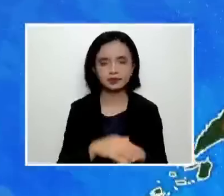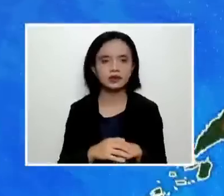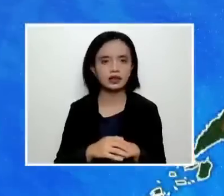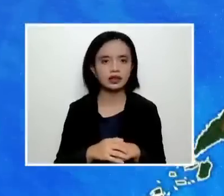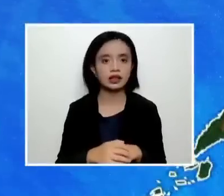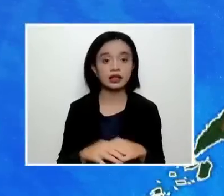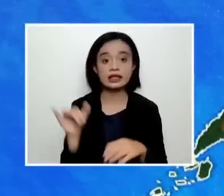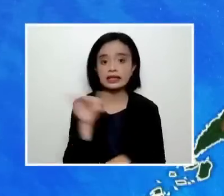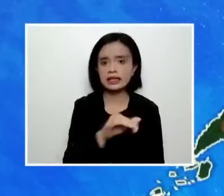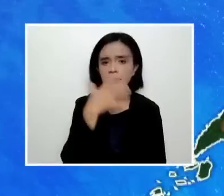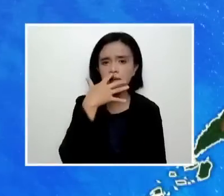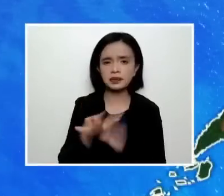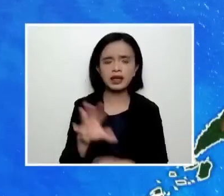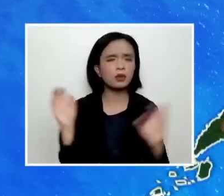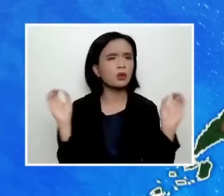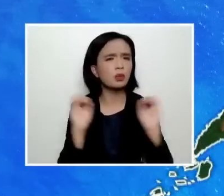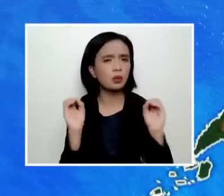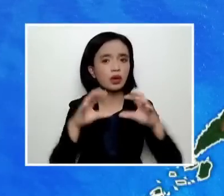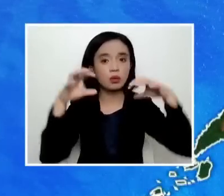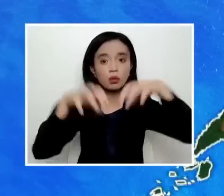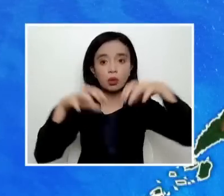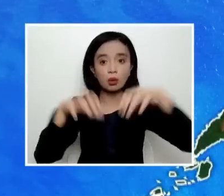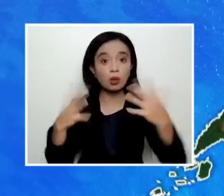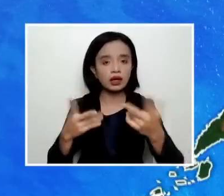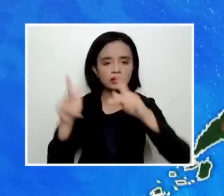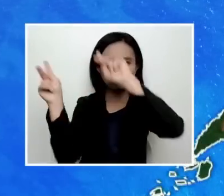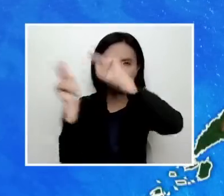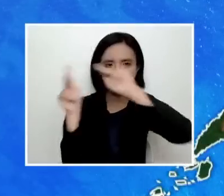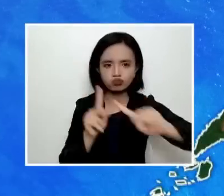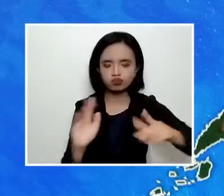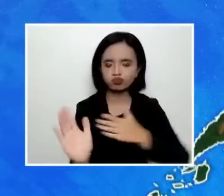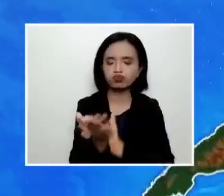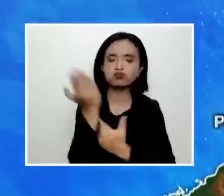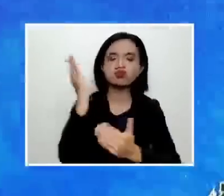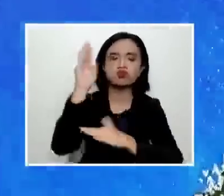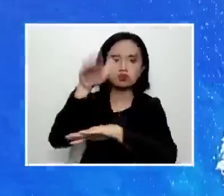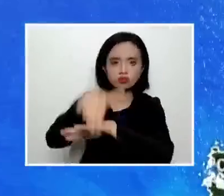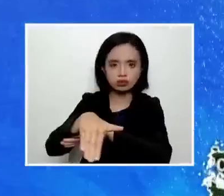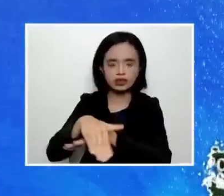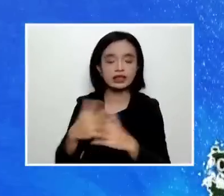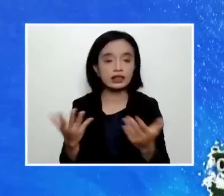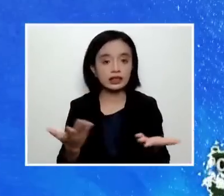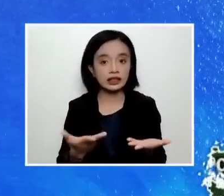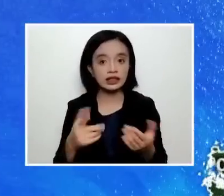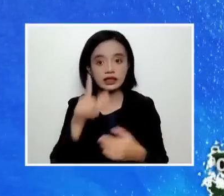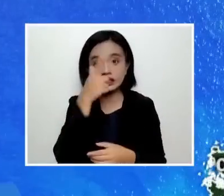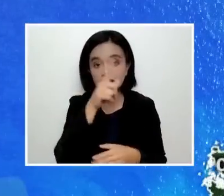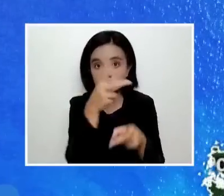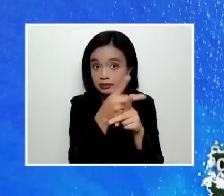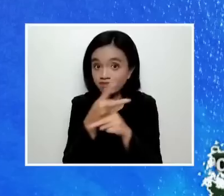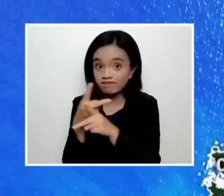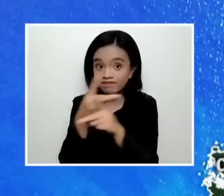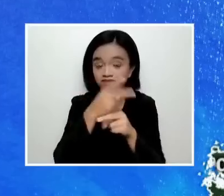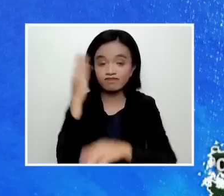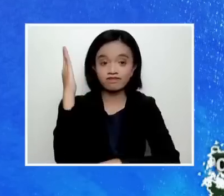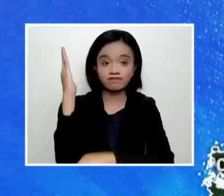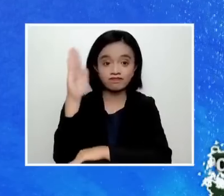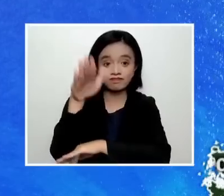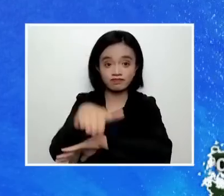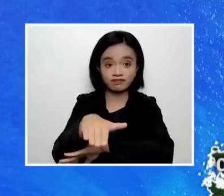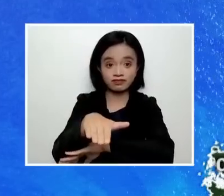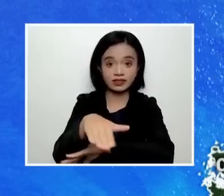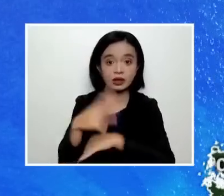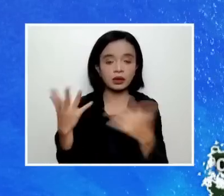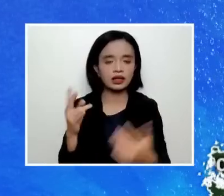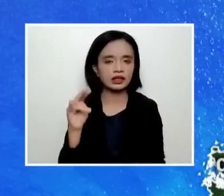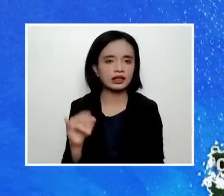ulan sa buong Palawan maghapon bukas. Gayon din po sa Luzon, kaya magiging mainit lalo na sa tanghali at hapon sa may Ilocos